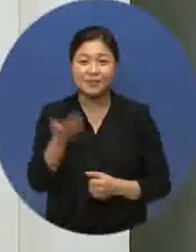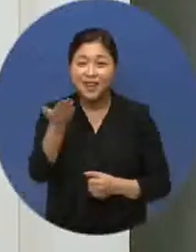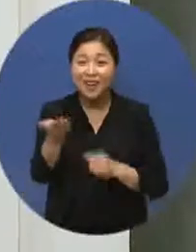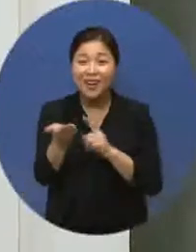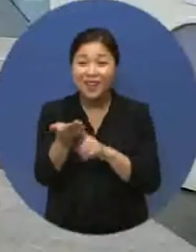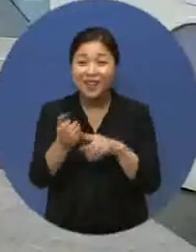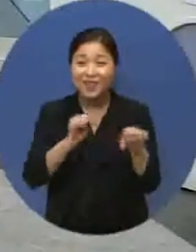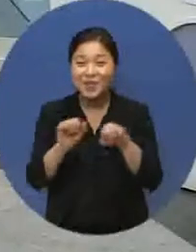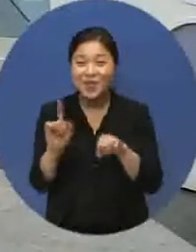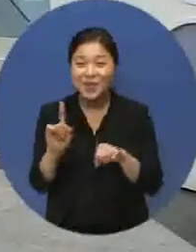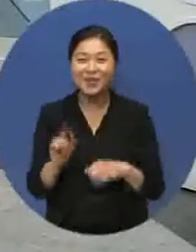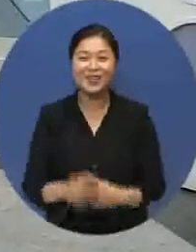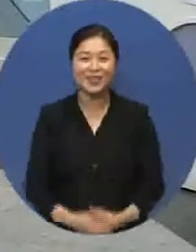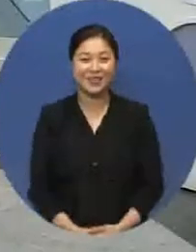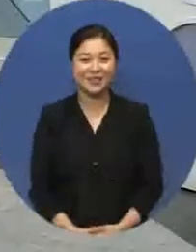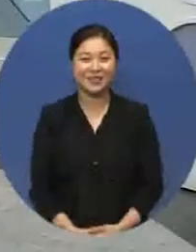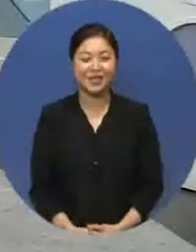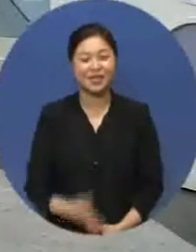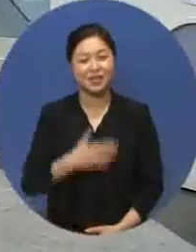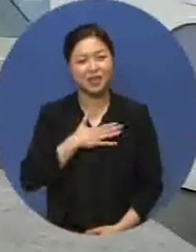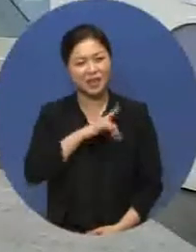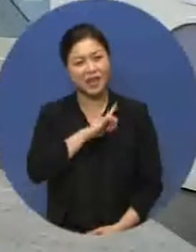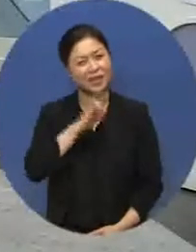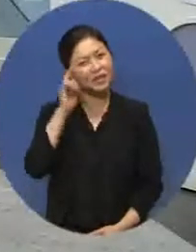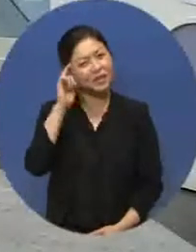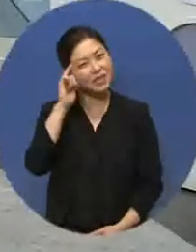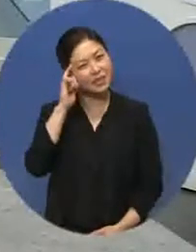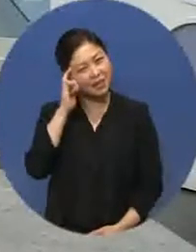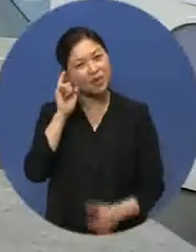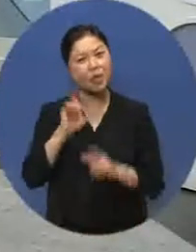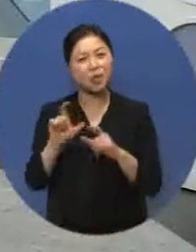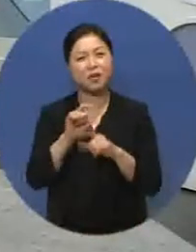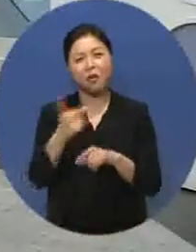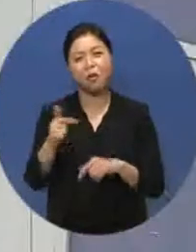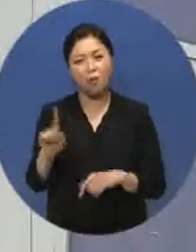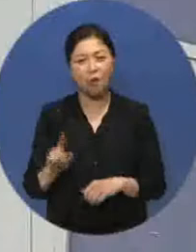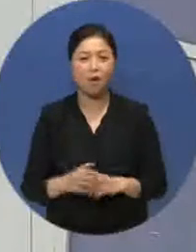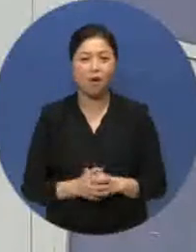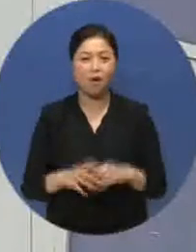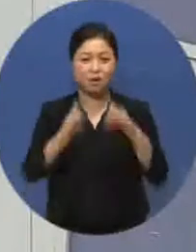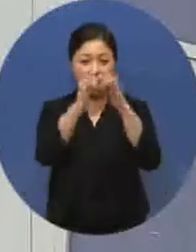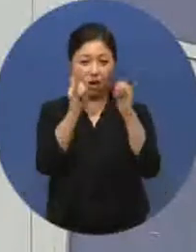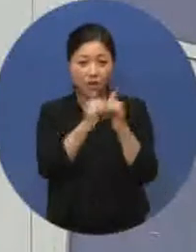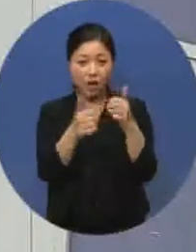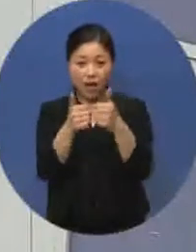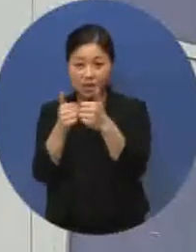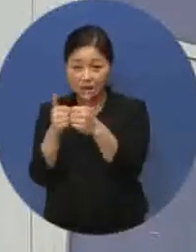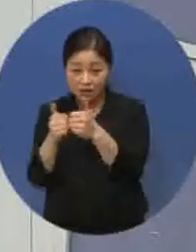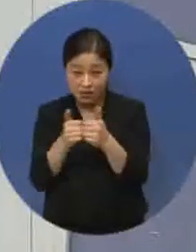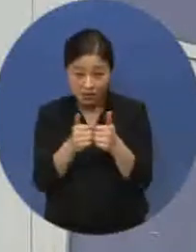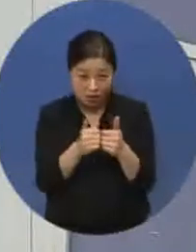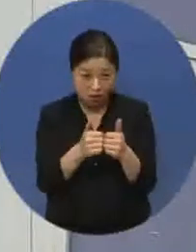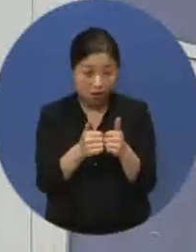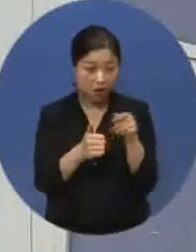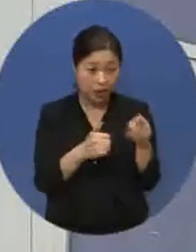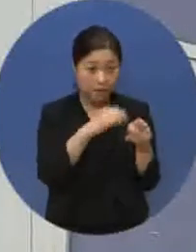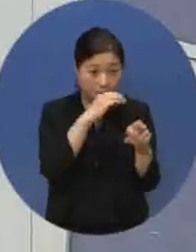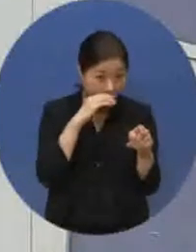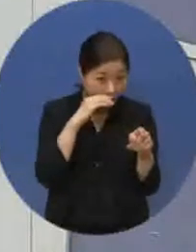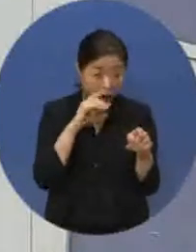네. 저희도 가장 큰 고민이, 네. 우리 사회의 갈등에서 어느 방향이 옳은